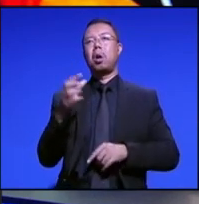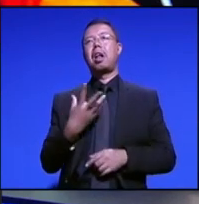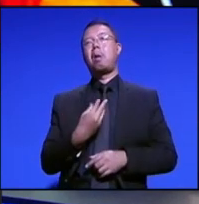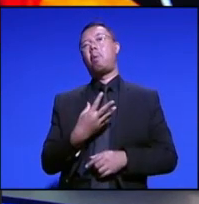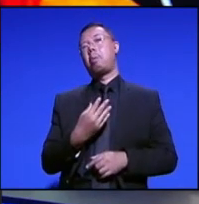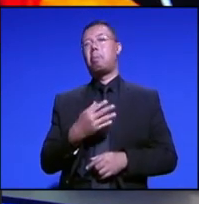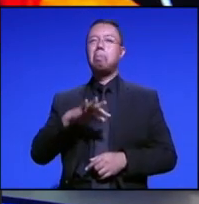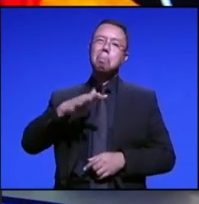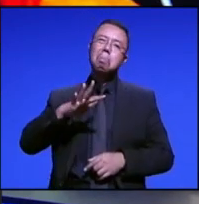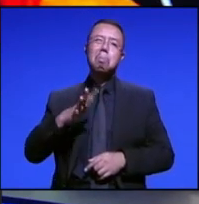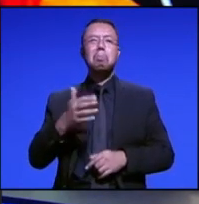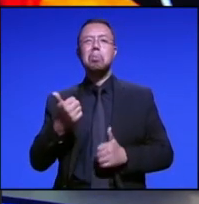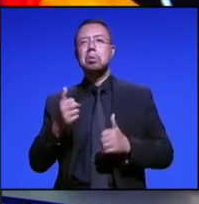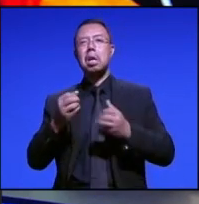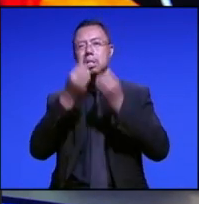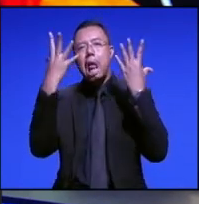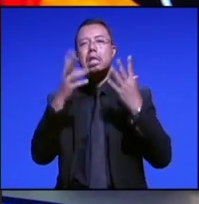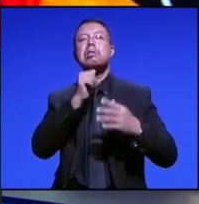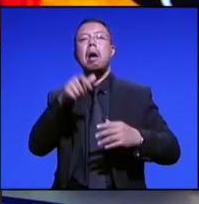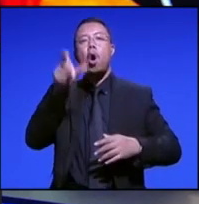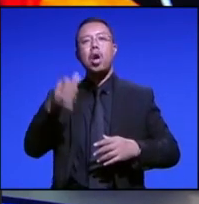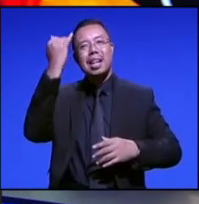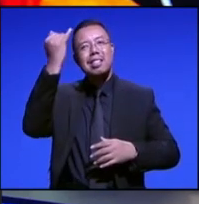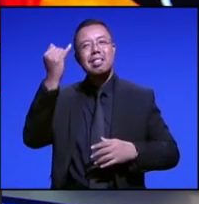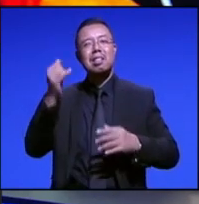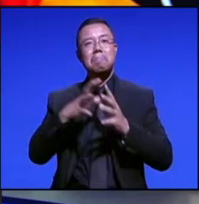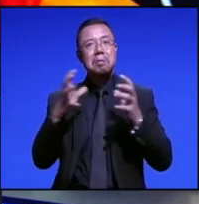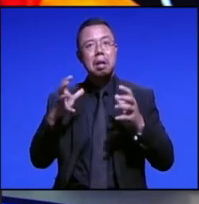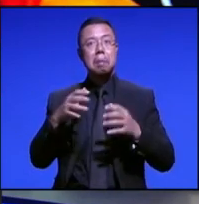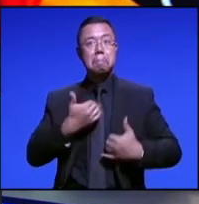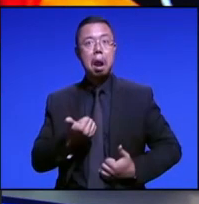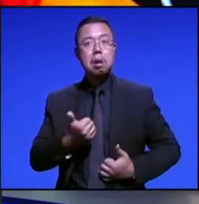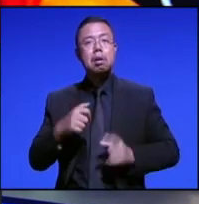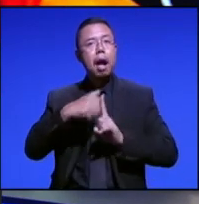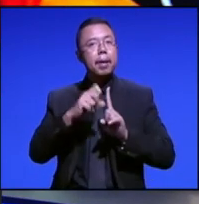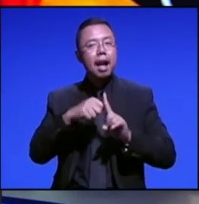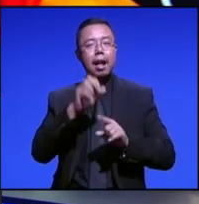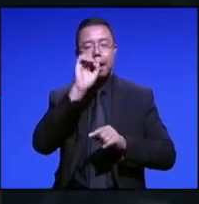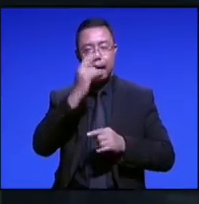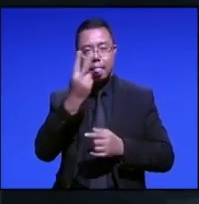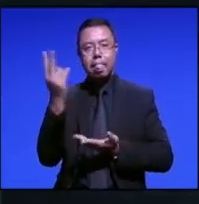ini bisa benderang menjerat sang aktor intelektual. Beranikah KPK? Berikut laporannya.